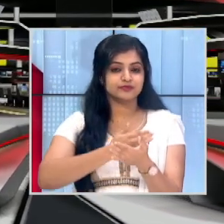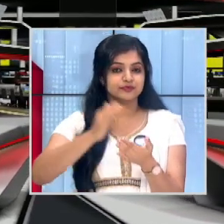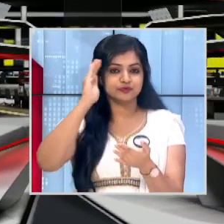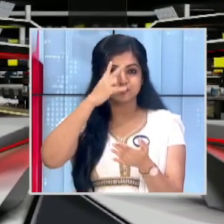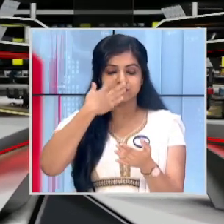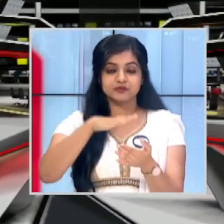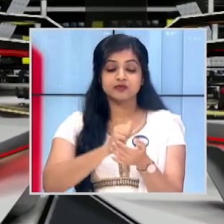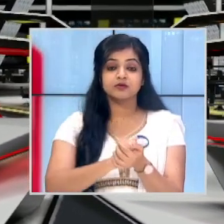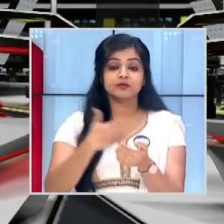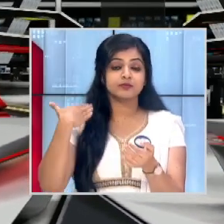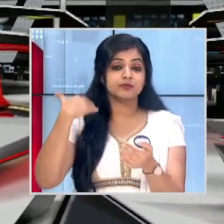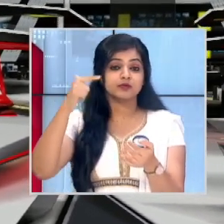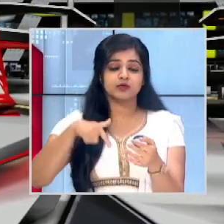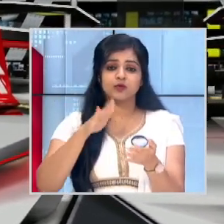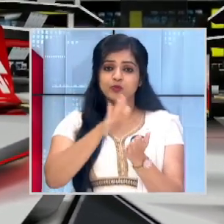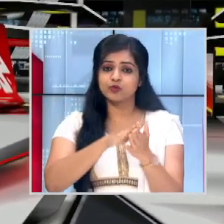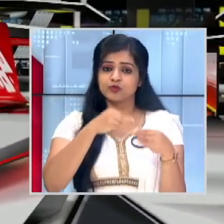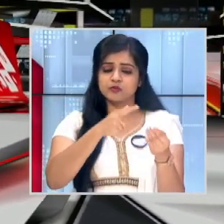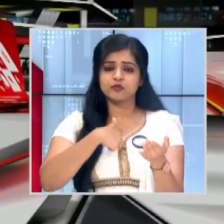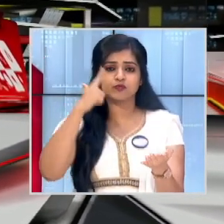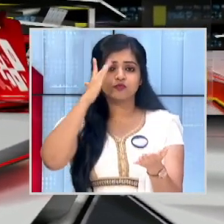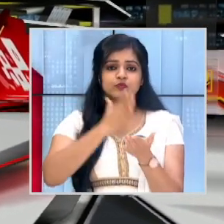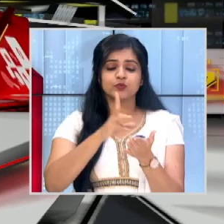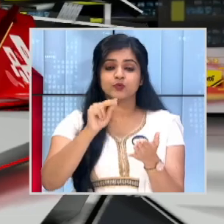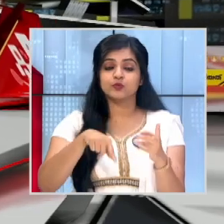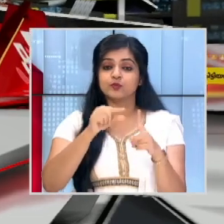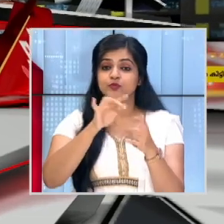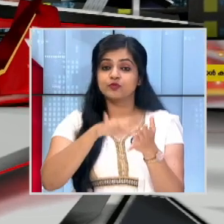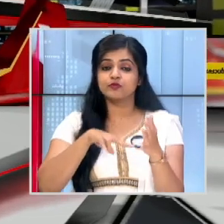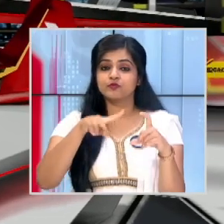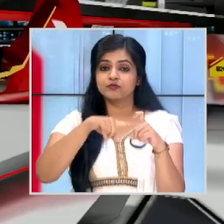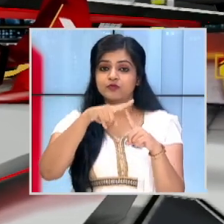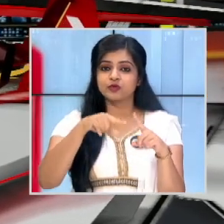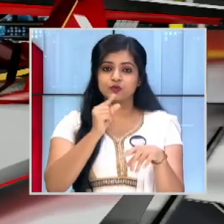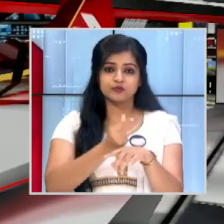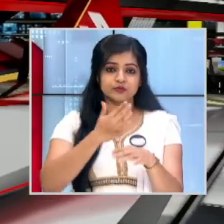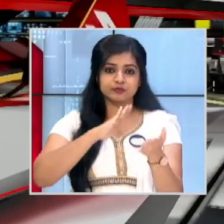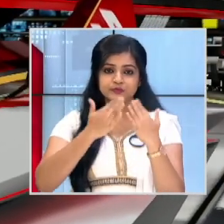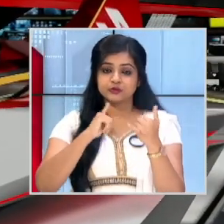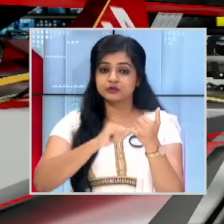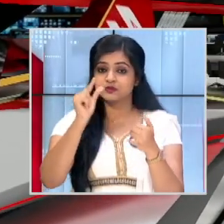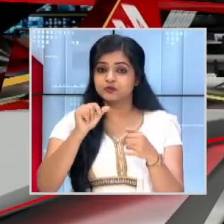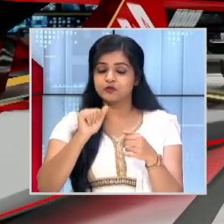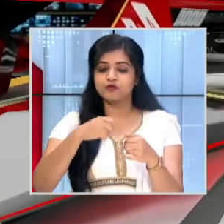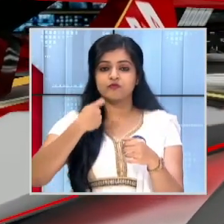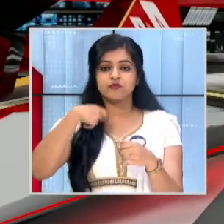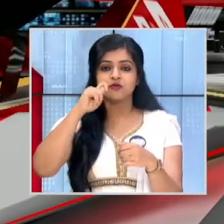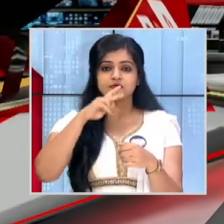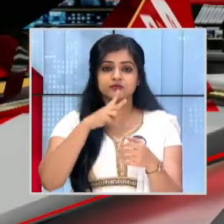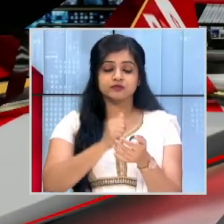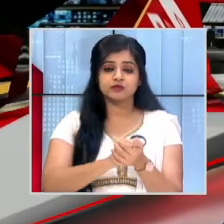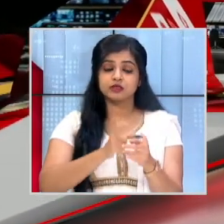വിശദമായ വാർത്തകളിലേക്ക്. മന്ത്രിമാരുടെ ഉറപ്പിൽ വിശ്വാസമില്ലെന്ന് പൂക്കോട് വെറ്റിനറി സർവകലാശാലയിൽ മരിച്ച സിദ്ധാർത്ഥിന്റെ പിതാവ്.